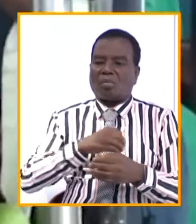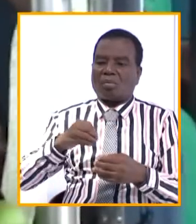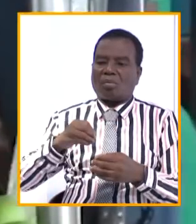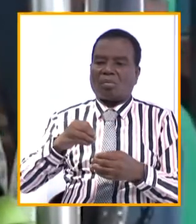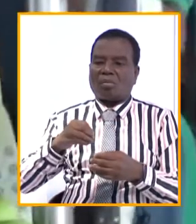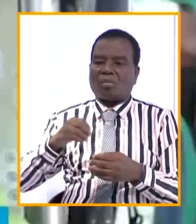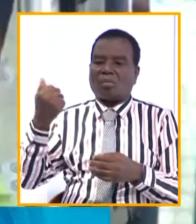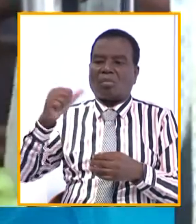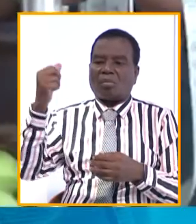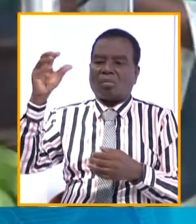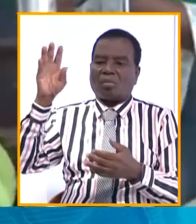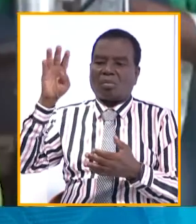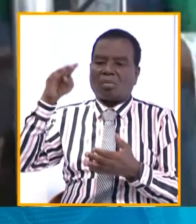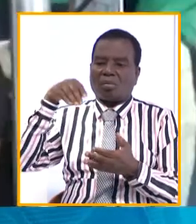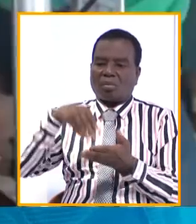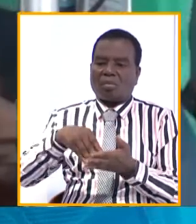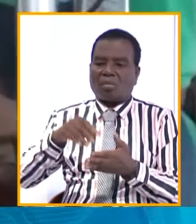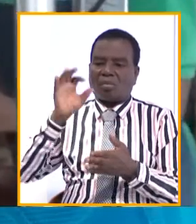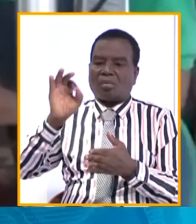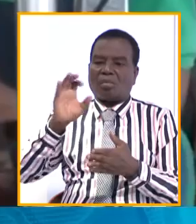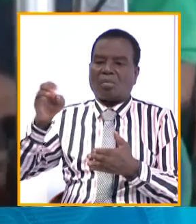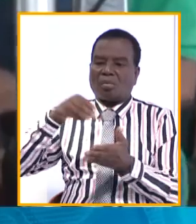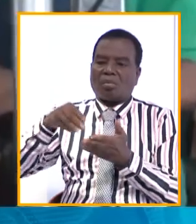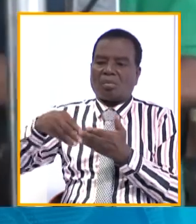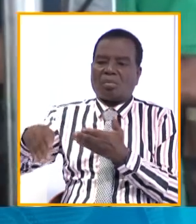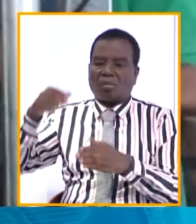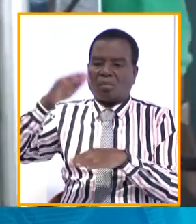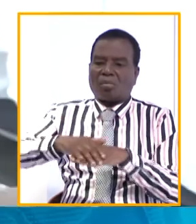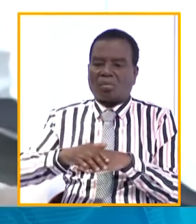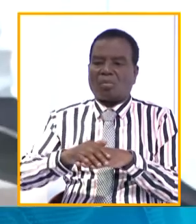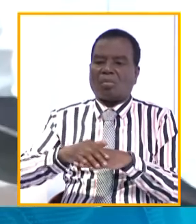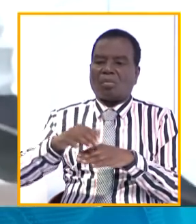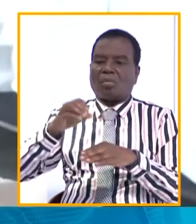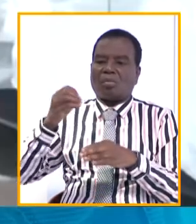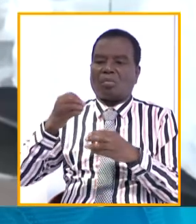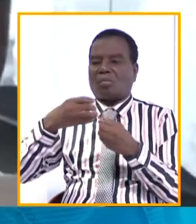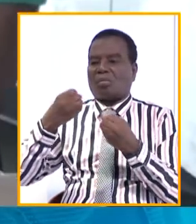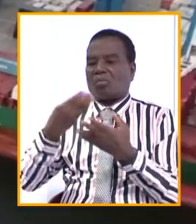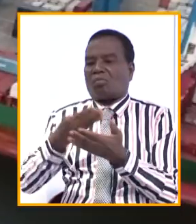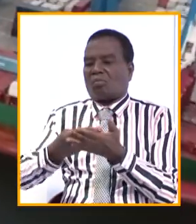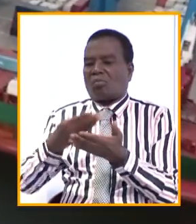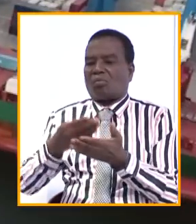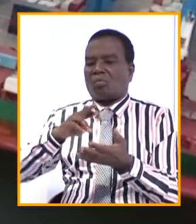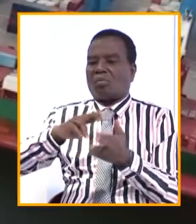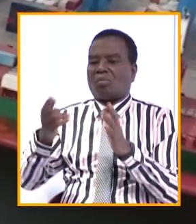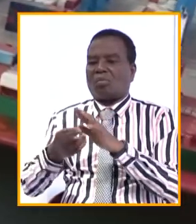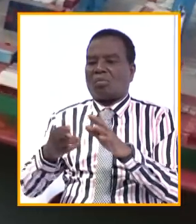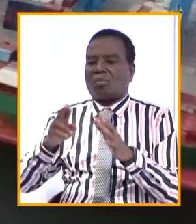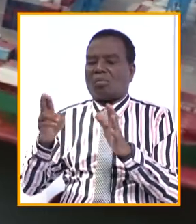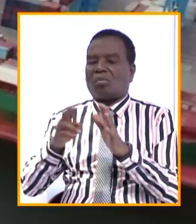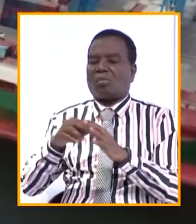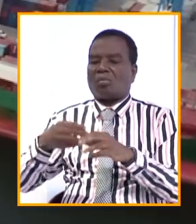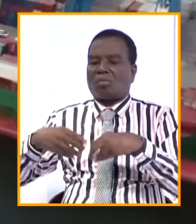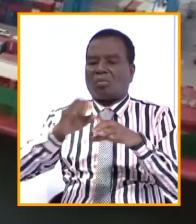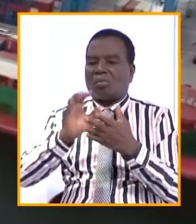exportations. 10 059 milliards sur les 21 000 milliards de francs CFA que représente le commerce